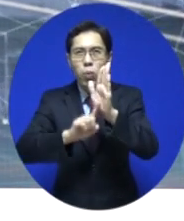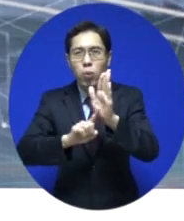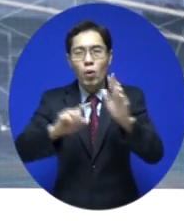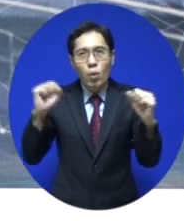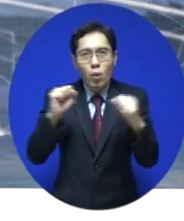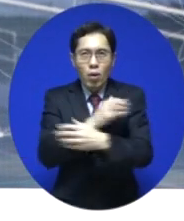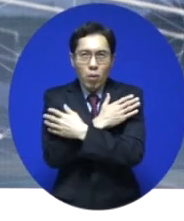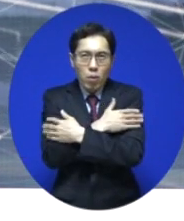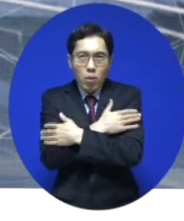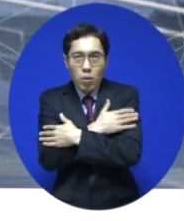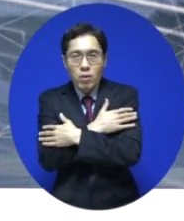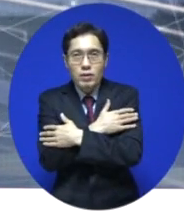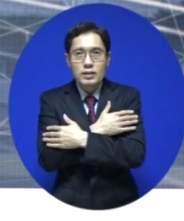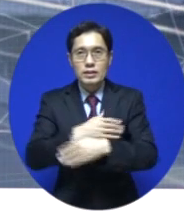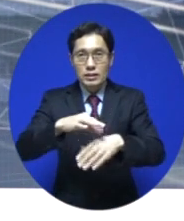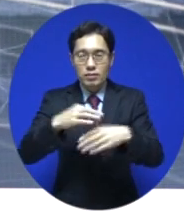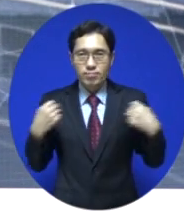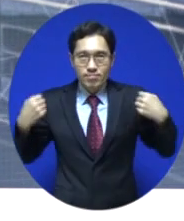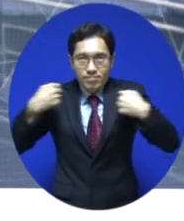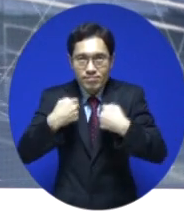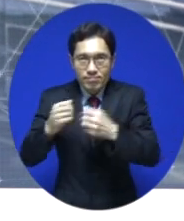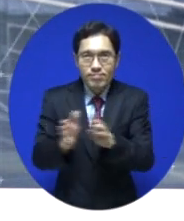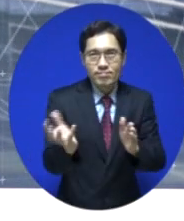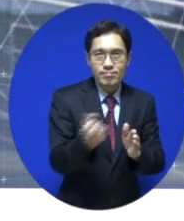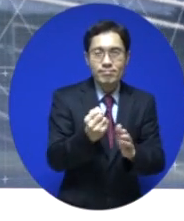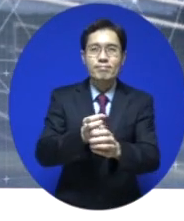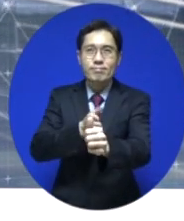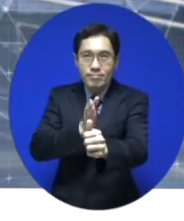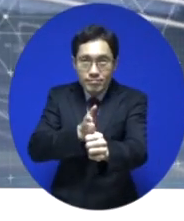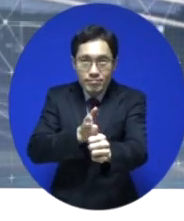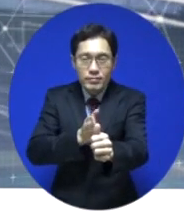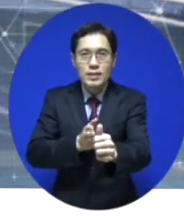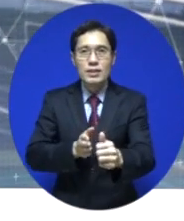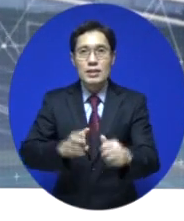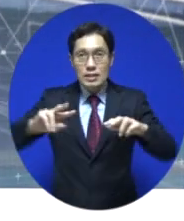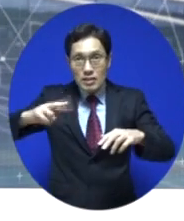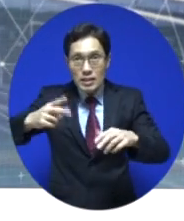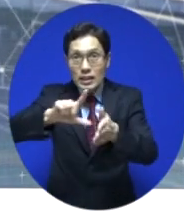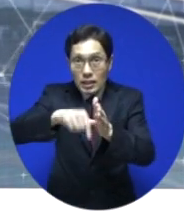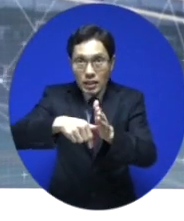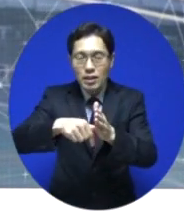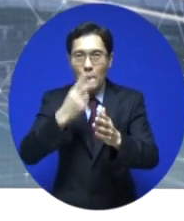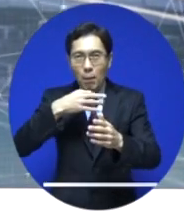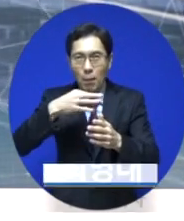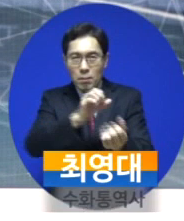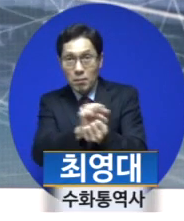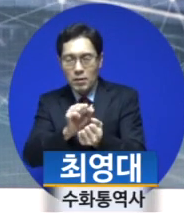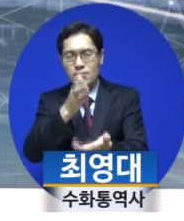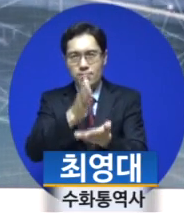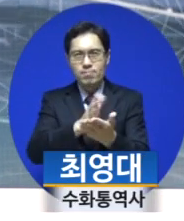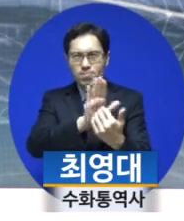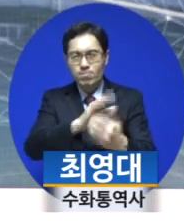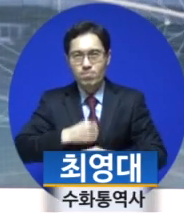기온이 떨어져서 쌀쌀하니까요. 얇은 겉옷 꼭 챙겨 다니시는 게 좋겠습니다. 환절기 감기 걸리지 않도록 유의하시기